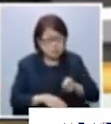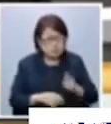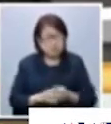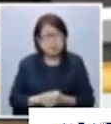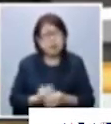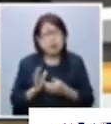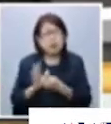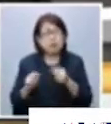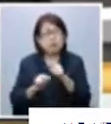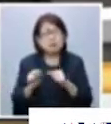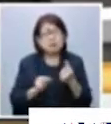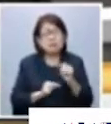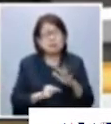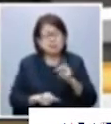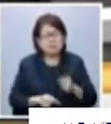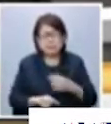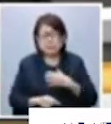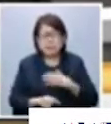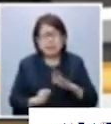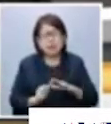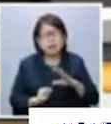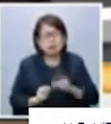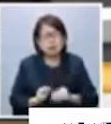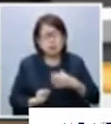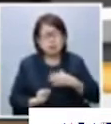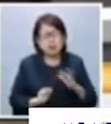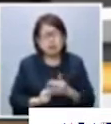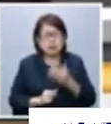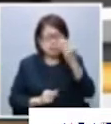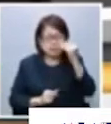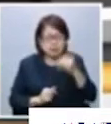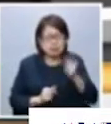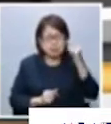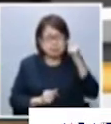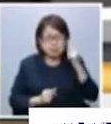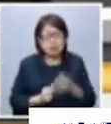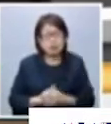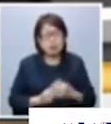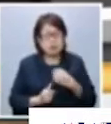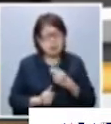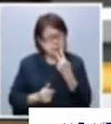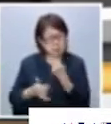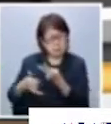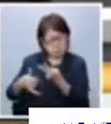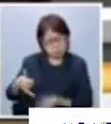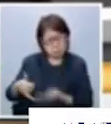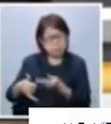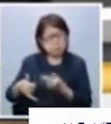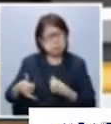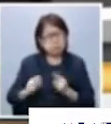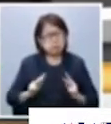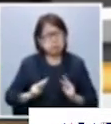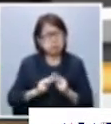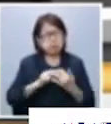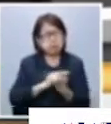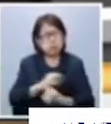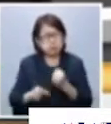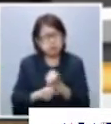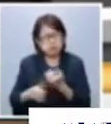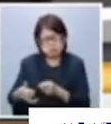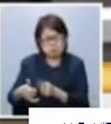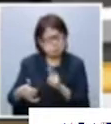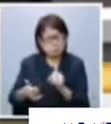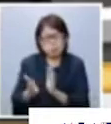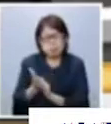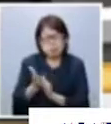ผมไม่อยากปรับลดเลยครับเพราะอะไรครับผมชื่นชมข้าราชการกระทรวงต่างประเทศครับข้าราชการกระ